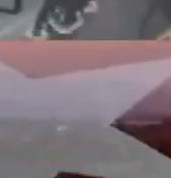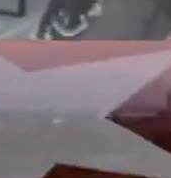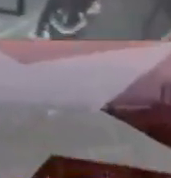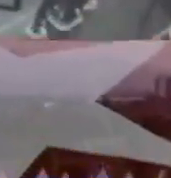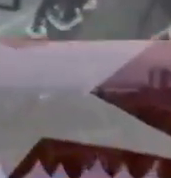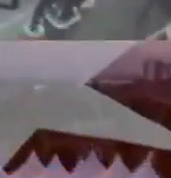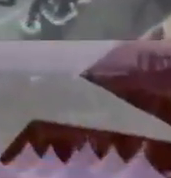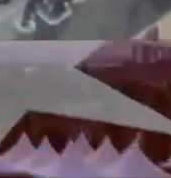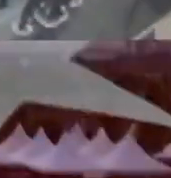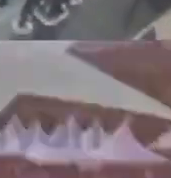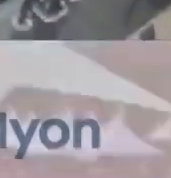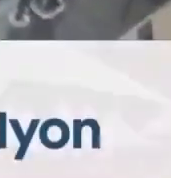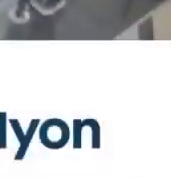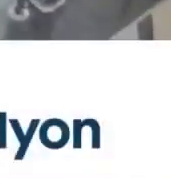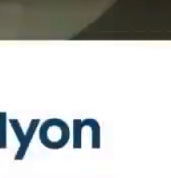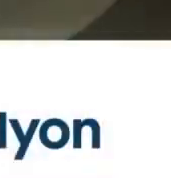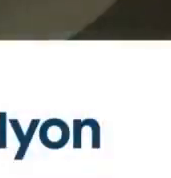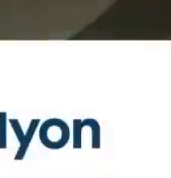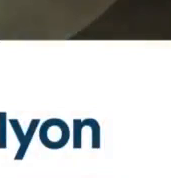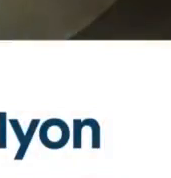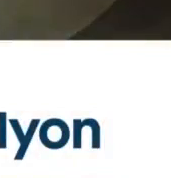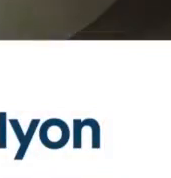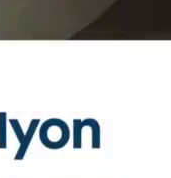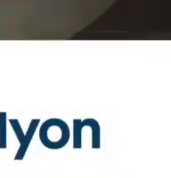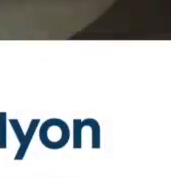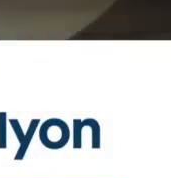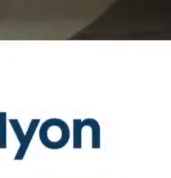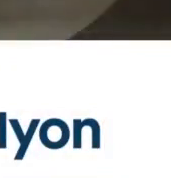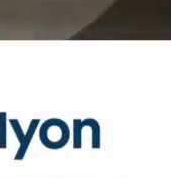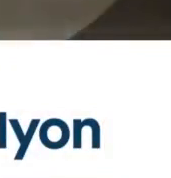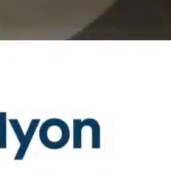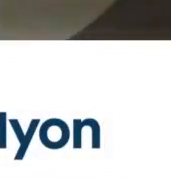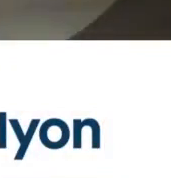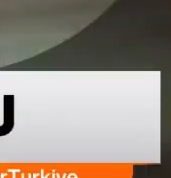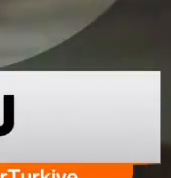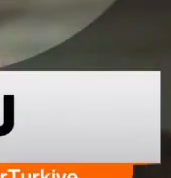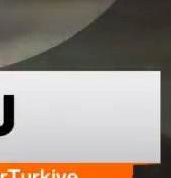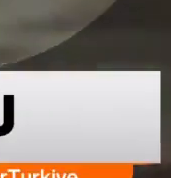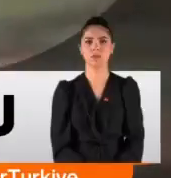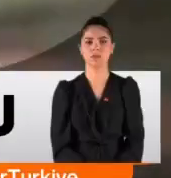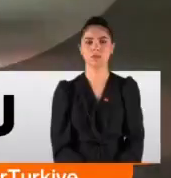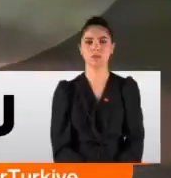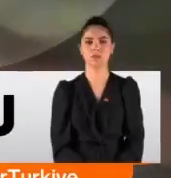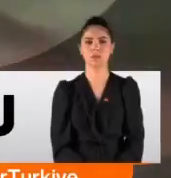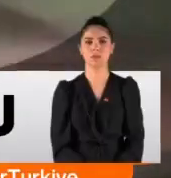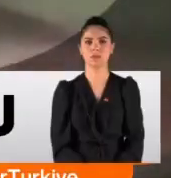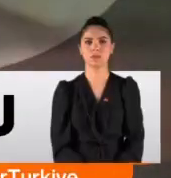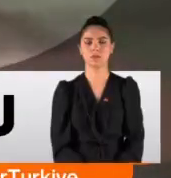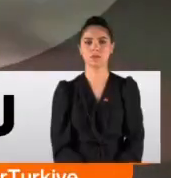etmedi, terziyi alnından vurdu. Ardından da hainlerin kurşunlarıyla şehit düştü.